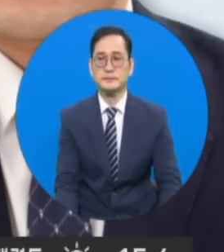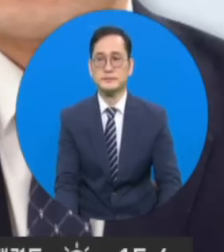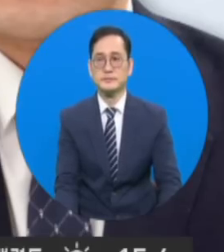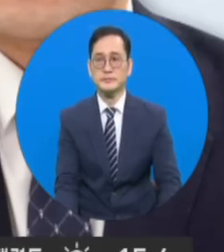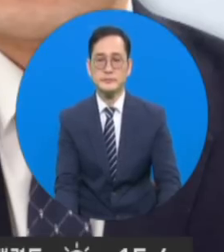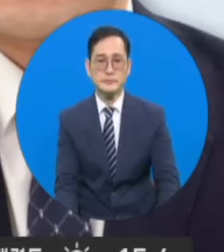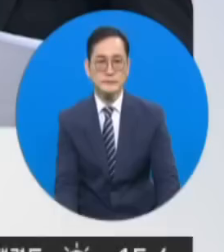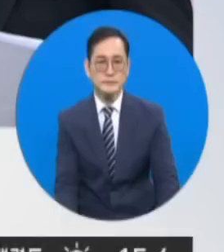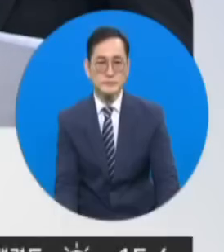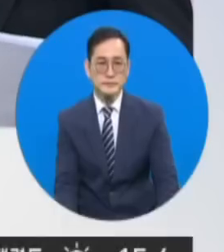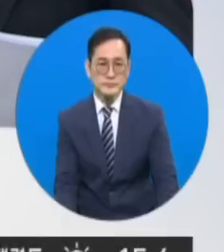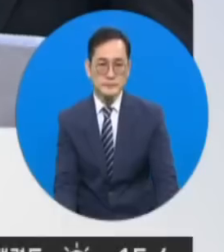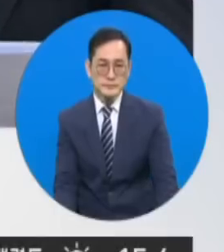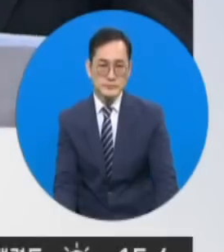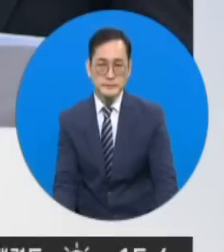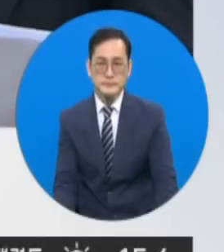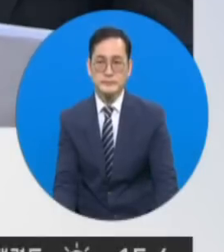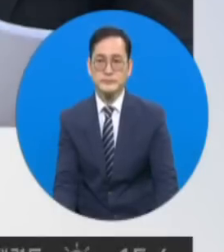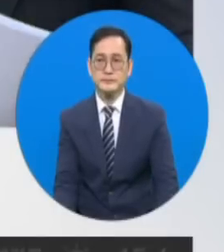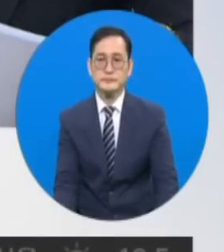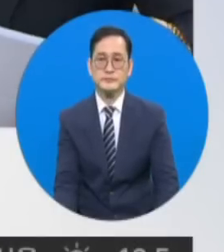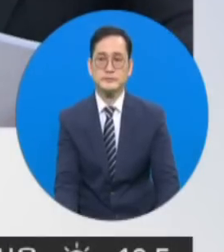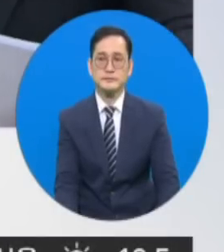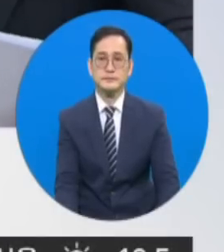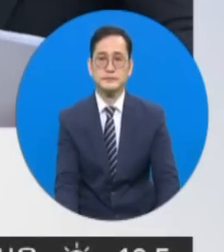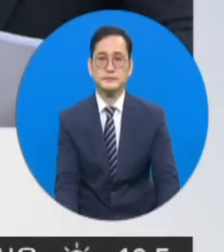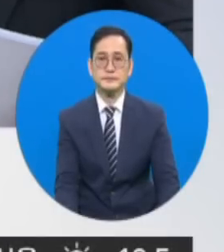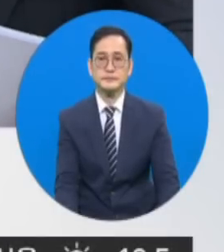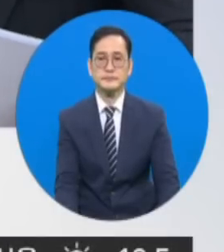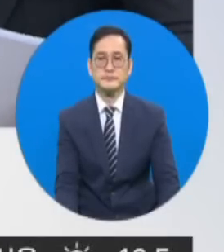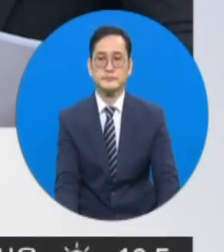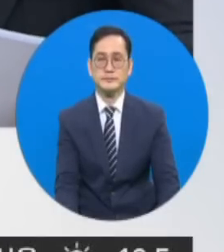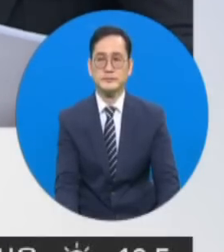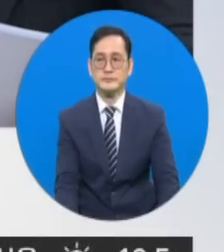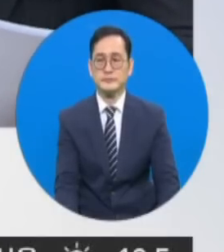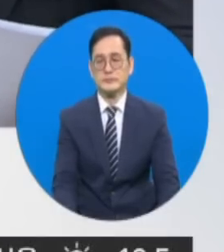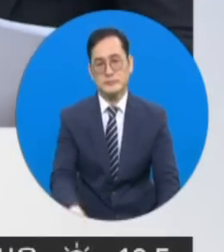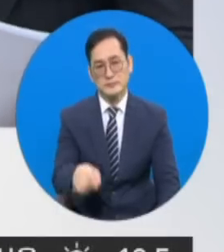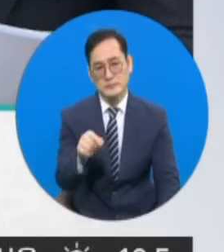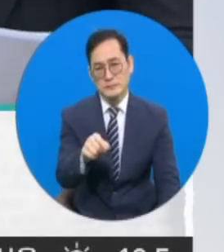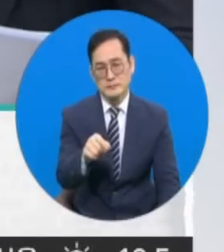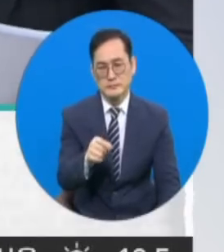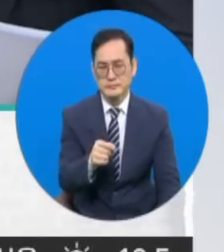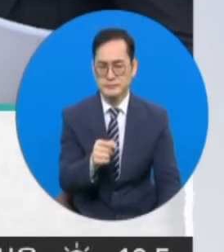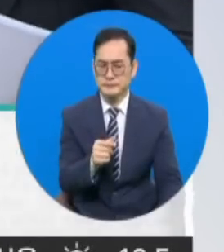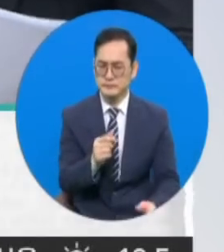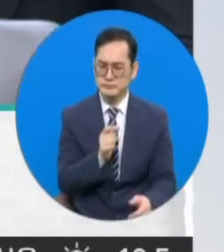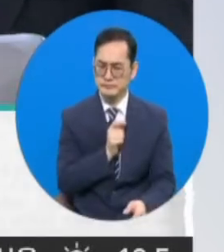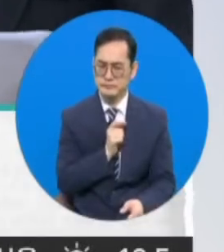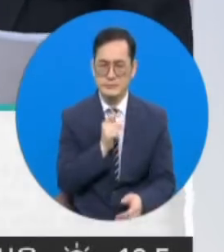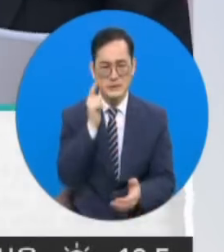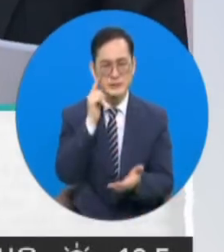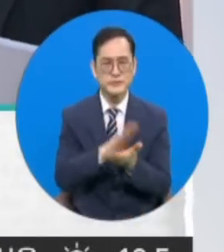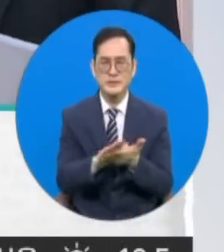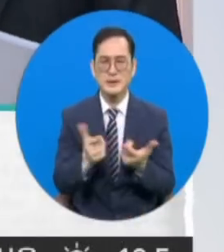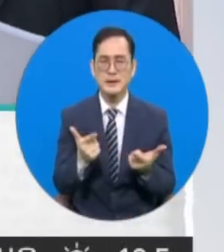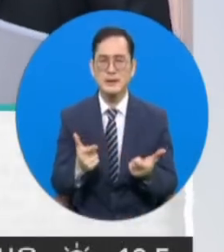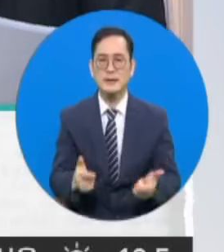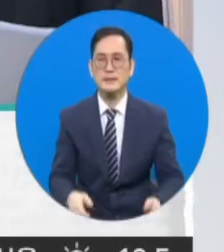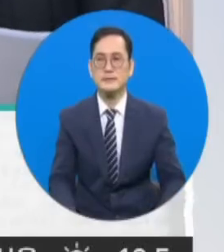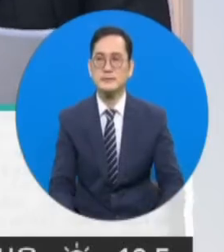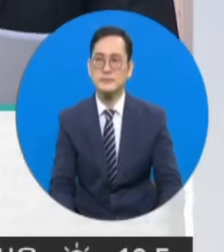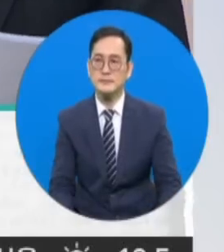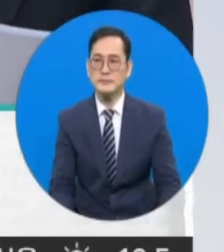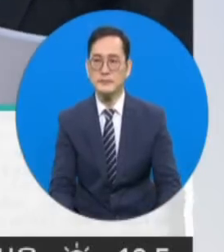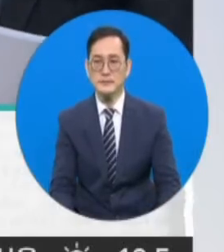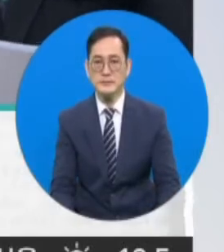않으면 뭐이 사실은 투자하기가 굉장히 어려운 가상화폐인데 그런 부분도 상당히 지금